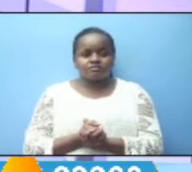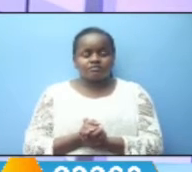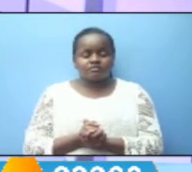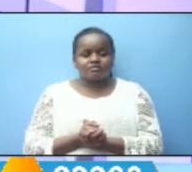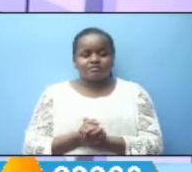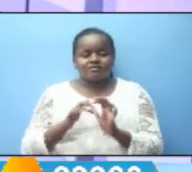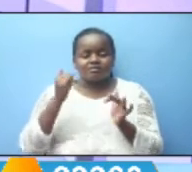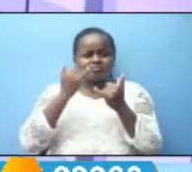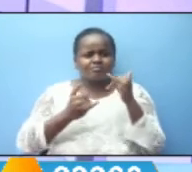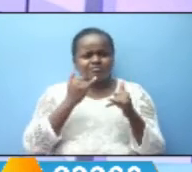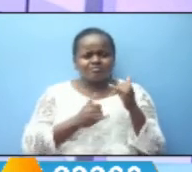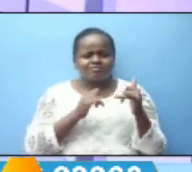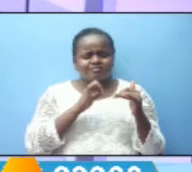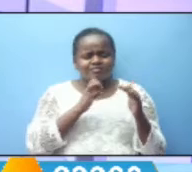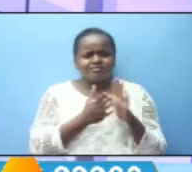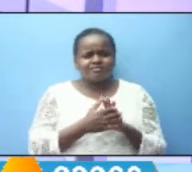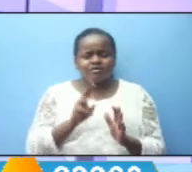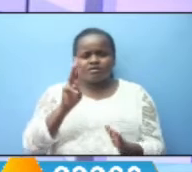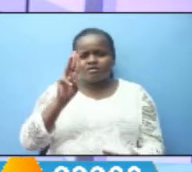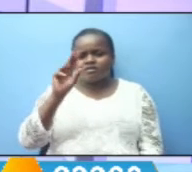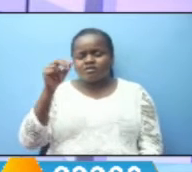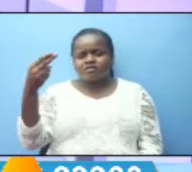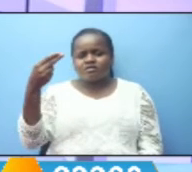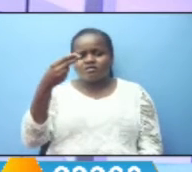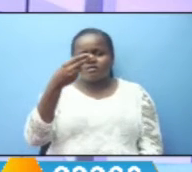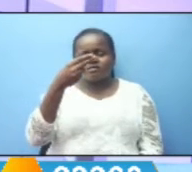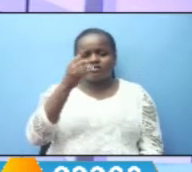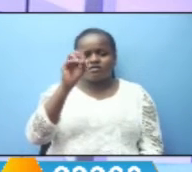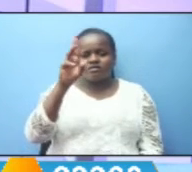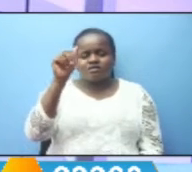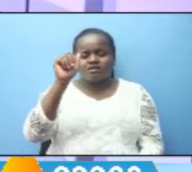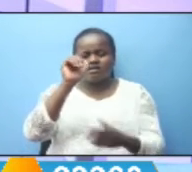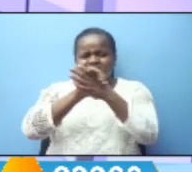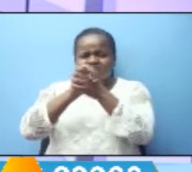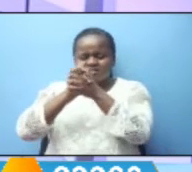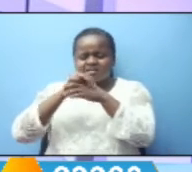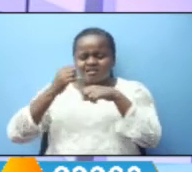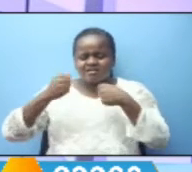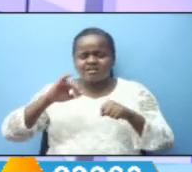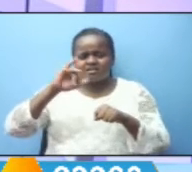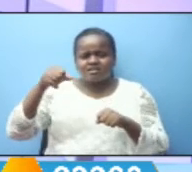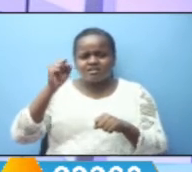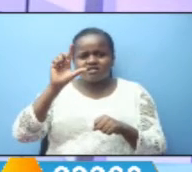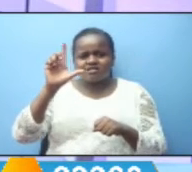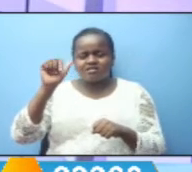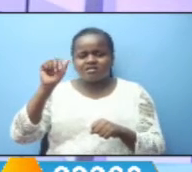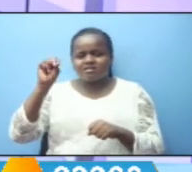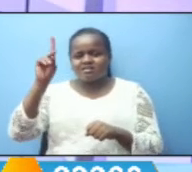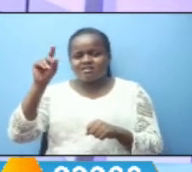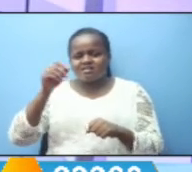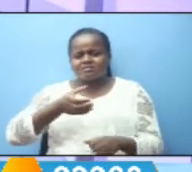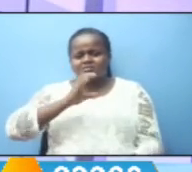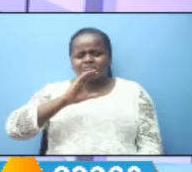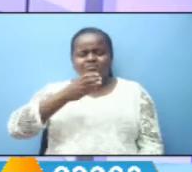na ciamuthia muno makiria drake na mundu wito wa Shira arajira ni mugeithirie Jesse ya nduthi kuria Joira na timuthenya wa ira manyuete iria muno makiria